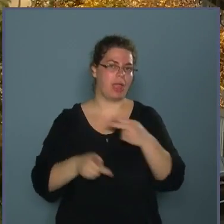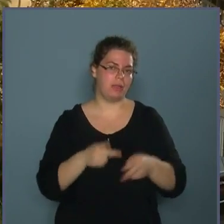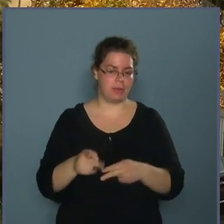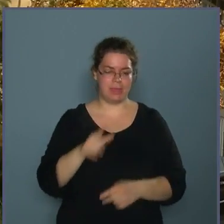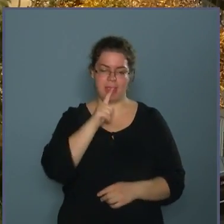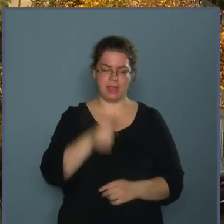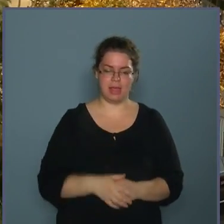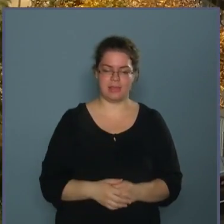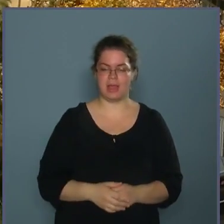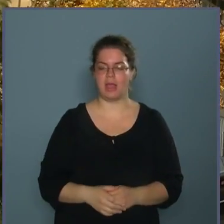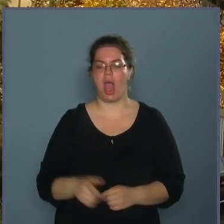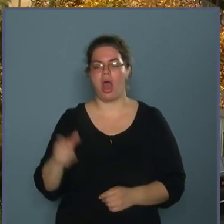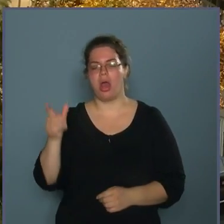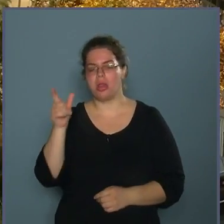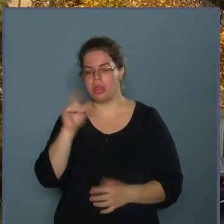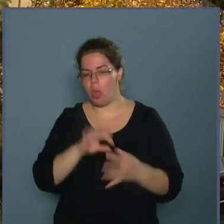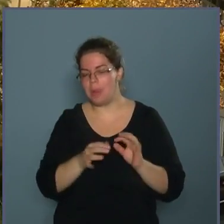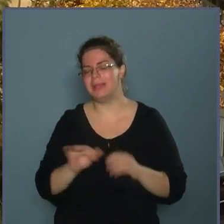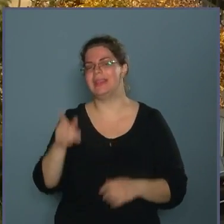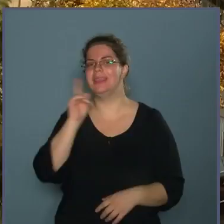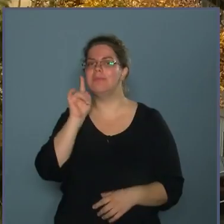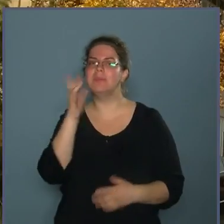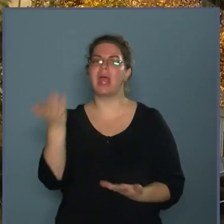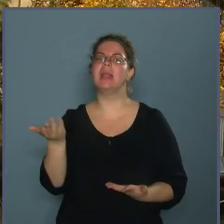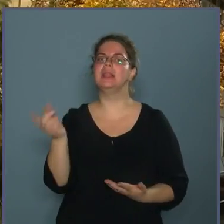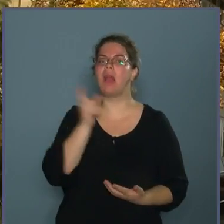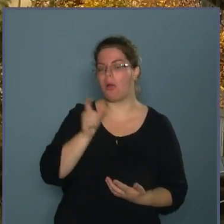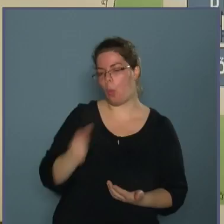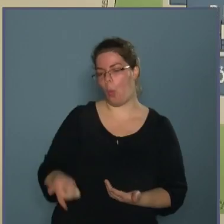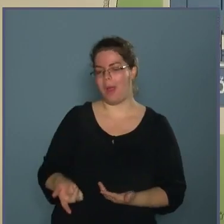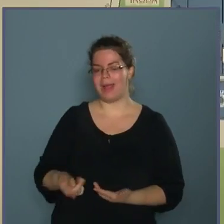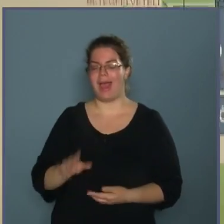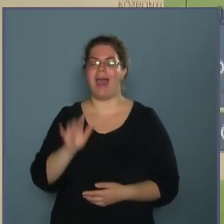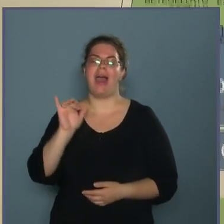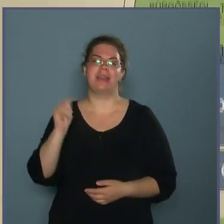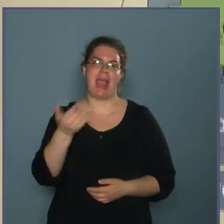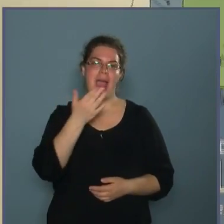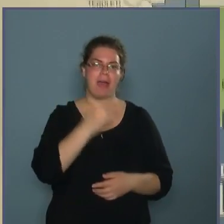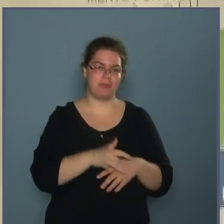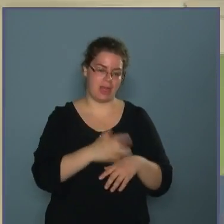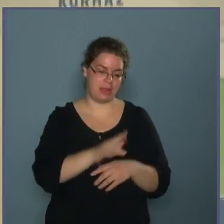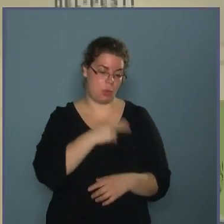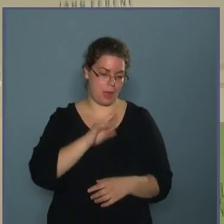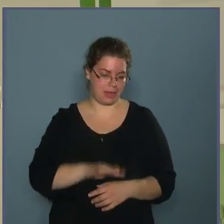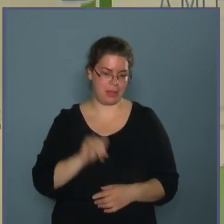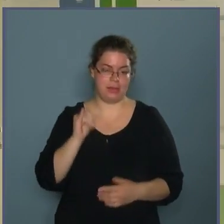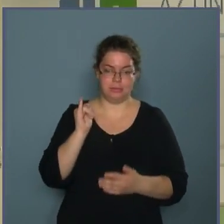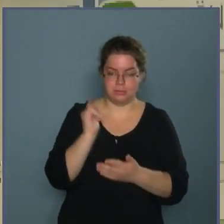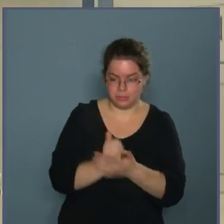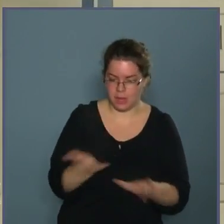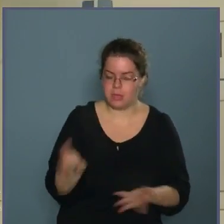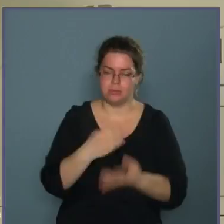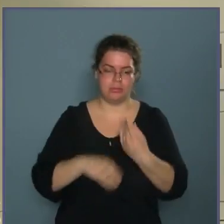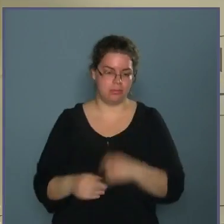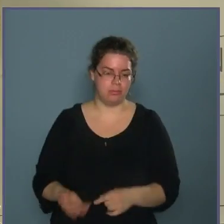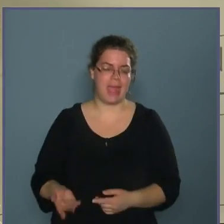kedvezményezettjei lesznek a lőrinci imrei lakók a Jan Ferenc kórháznak. Így igaz, már csak azért is, mert tudjuk